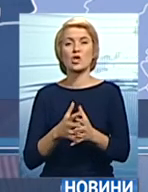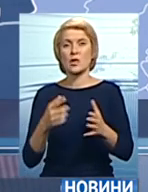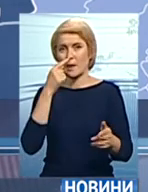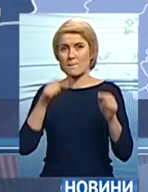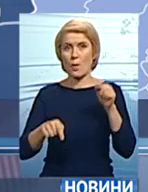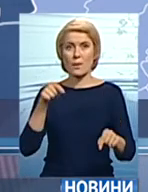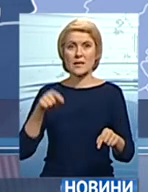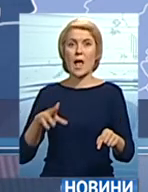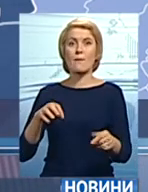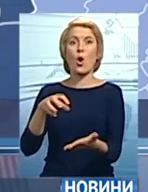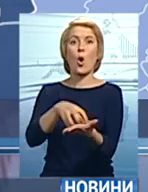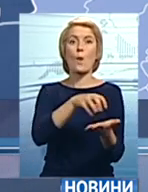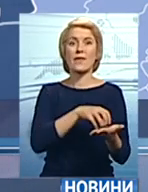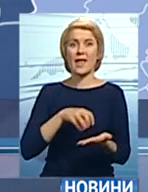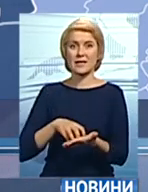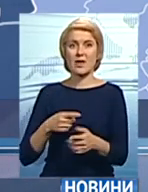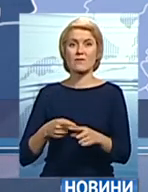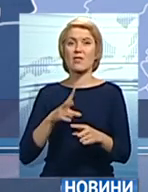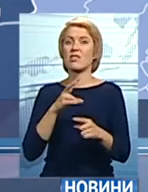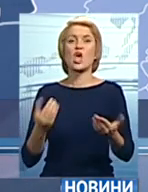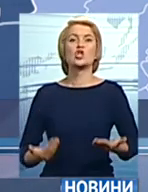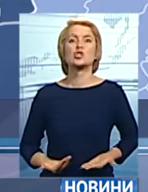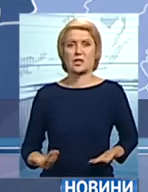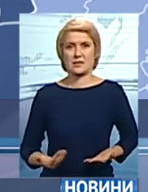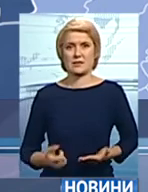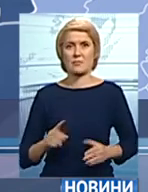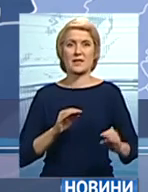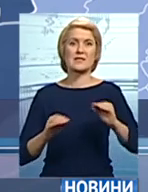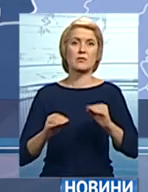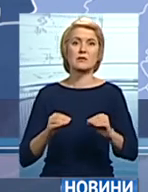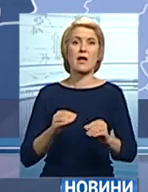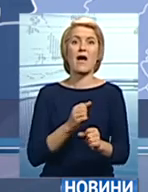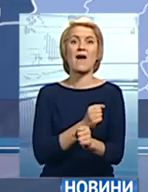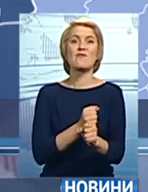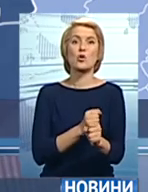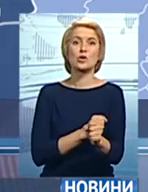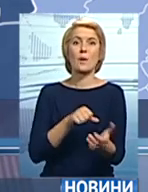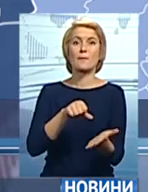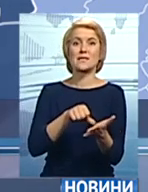попадання прийшлася по нежилім об'єктам, в яких розповідалися військові представити ДНР. ДНР. ДНР. ДНР. ДНР. ДНР.